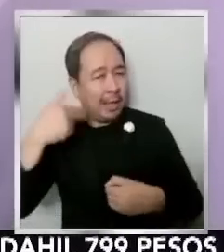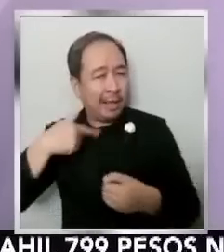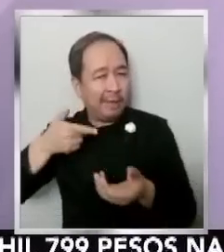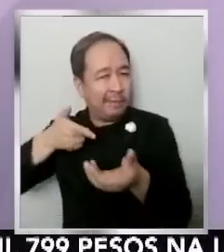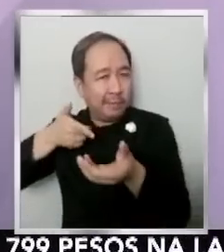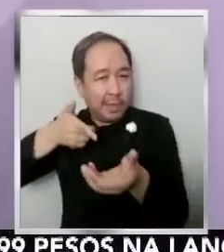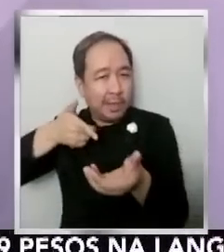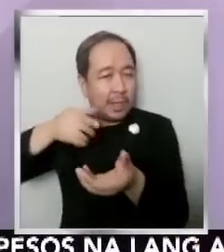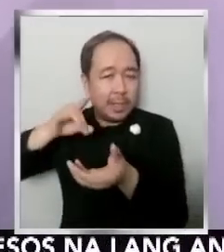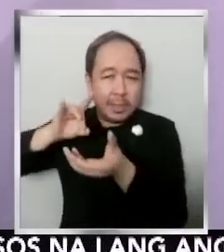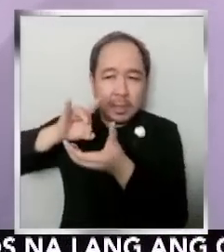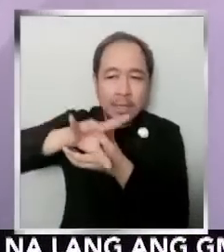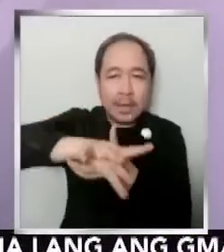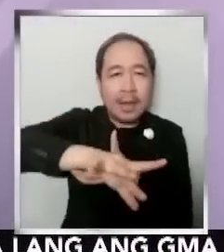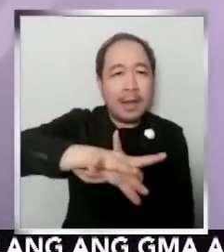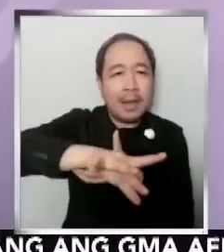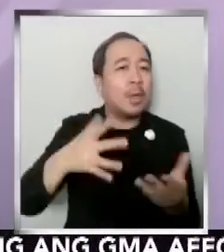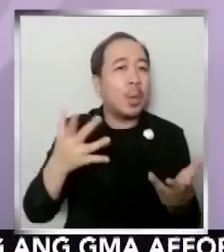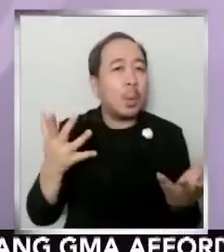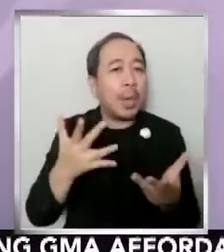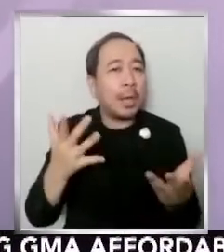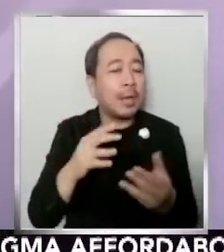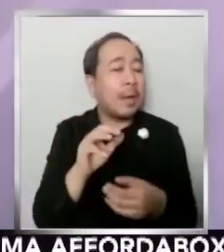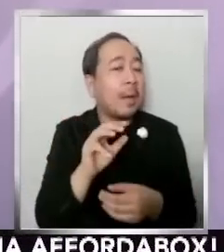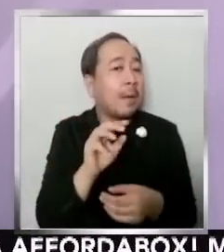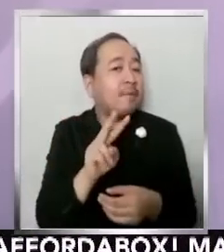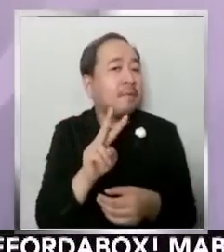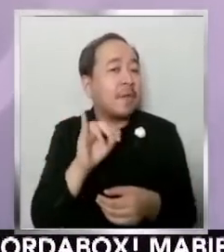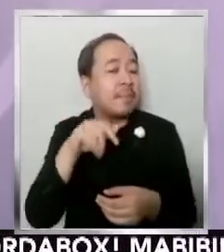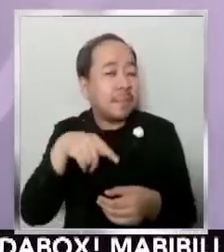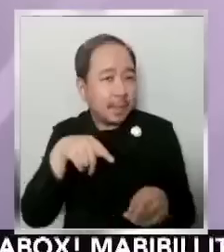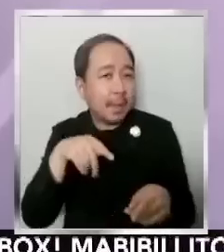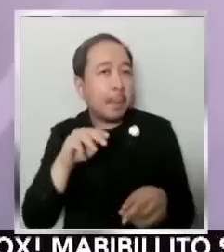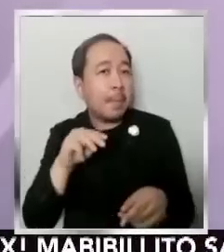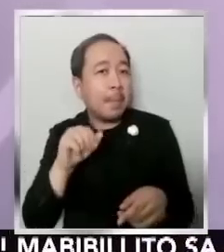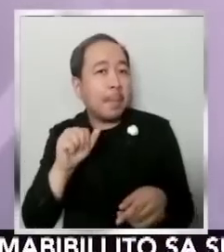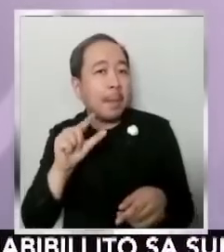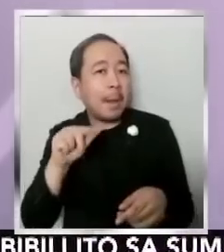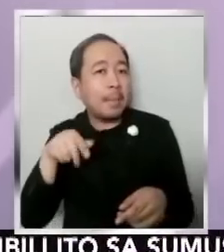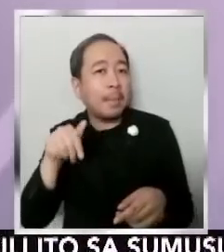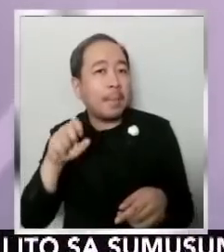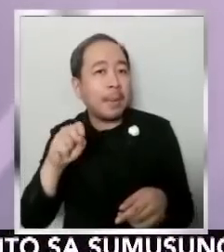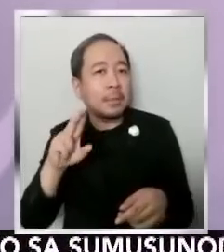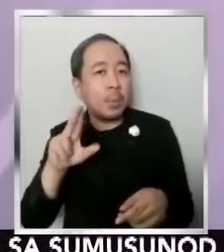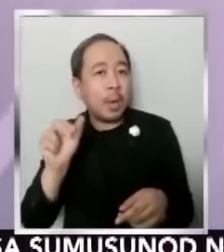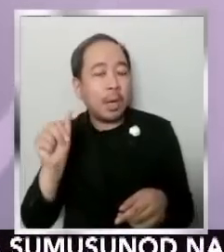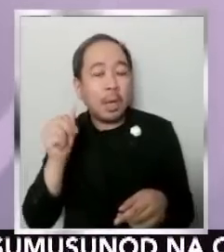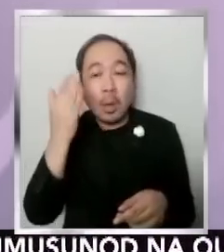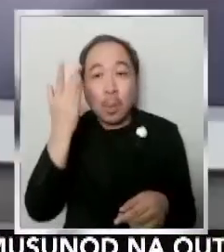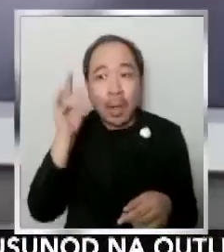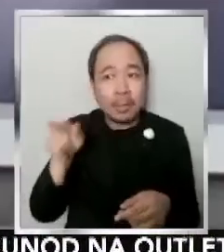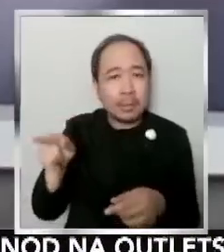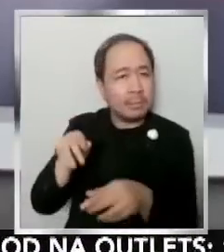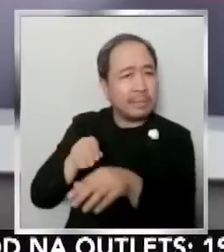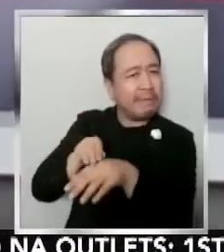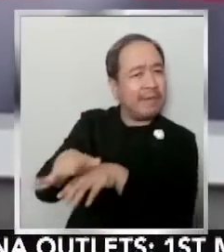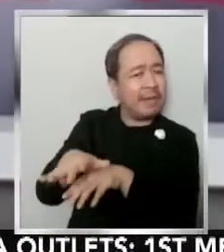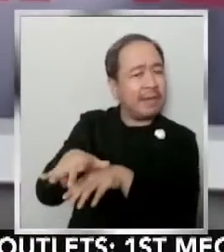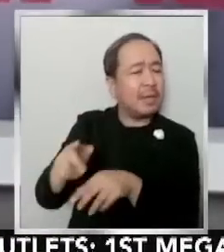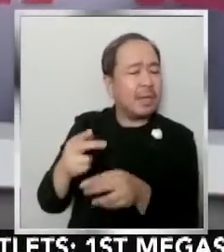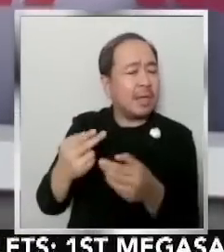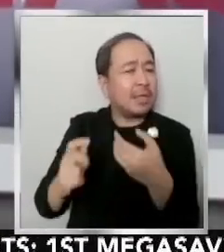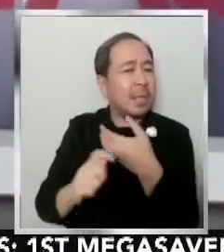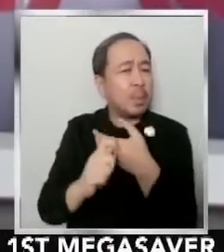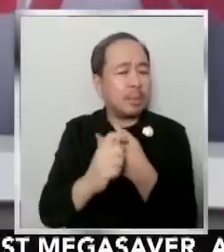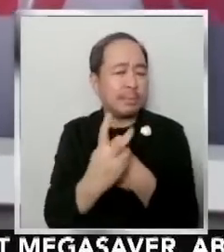sa BRP Malapascua. Nagdulot daw ito ng pansamantalang pagkabulag sa crew ng barko. Naganap ang